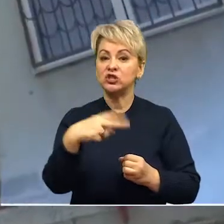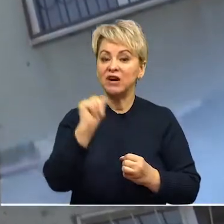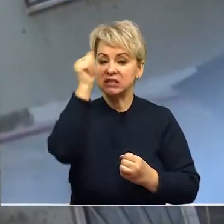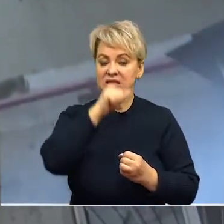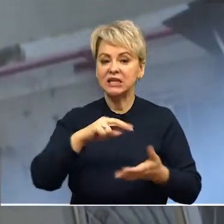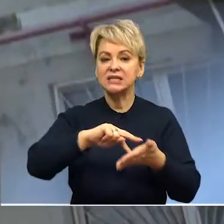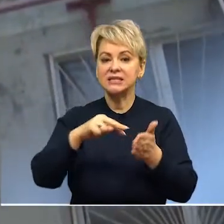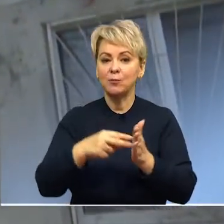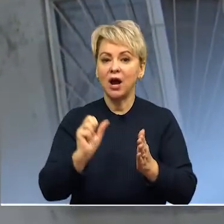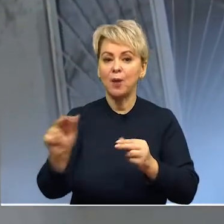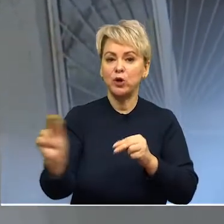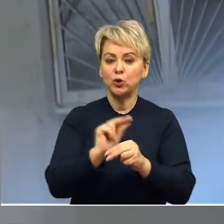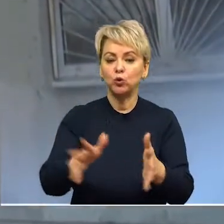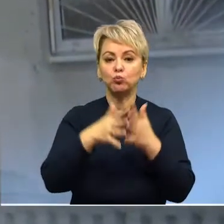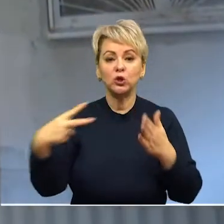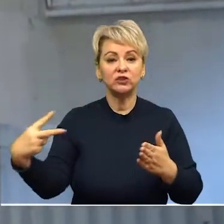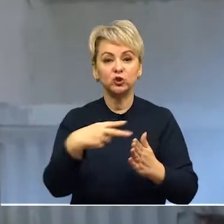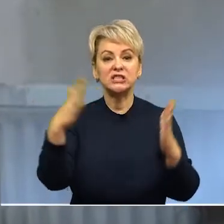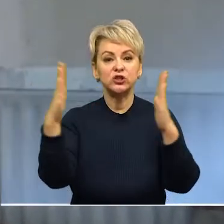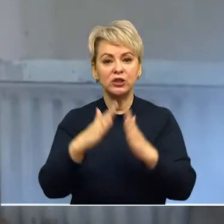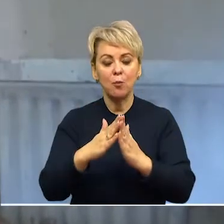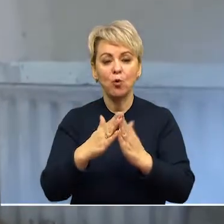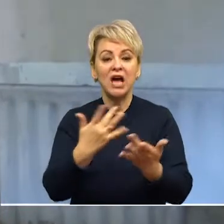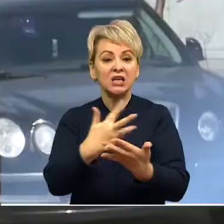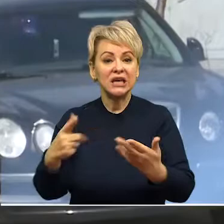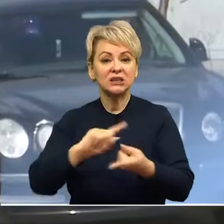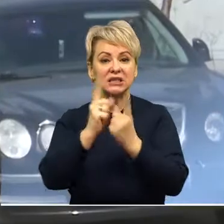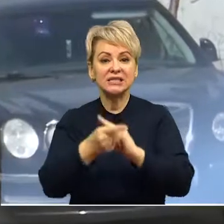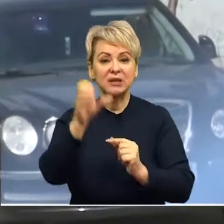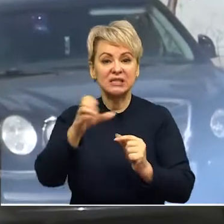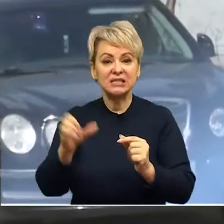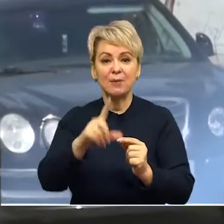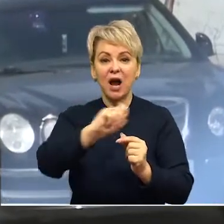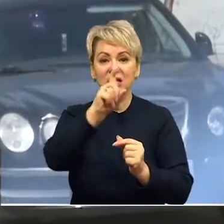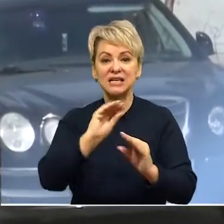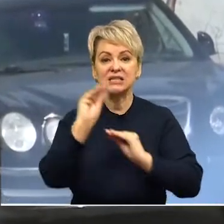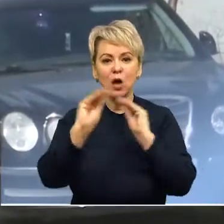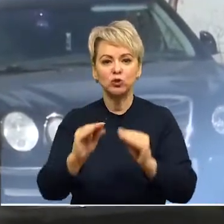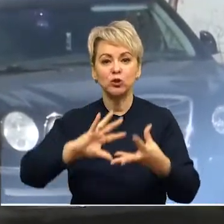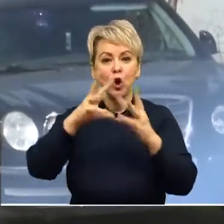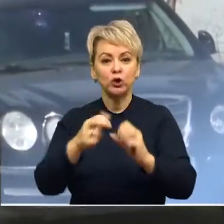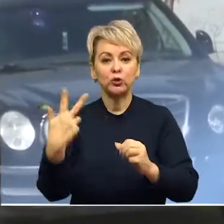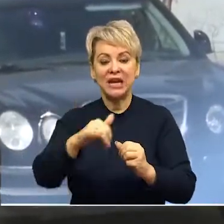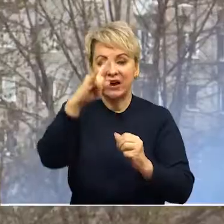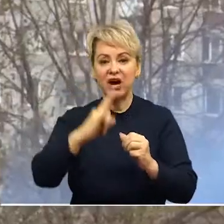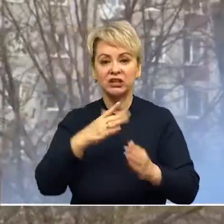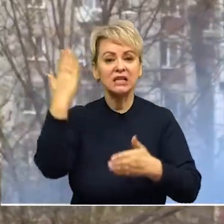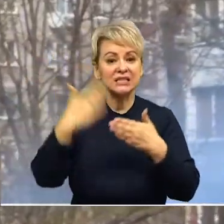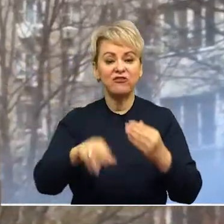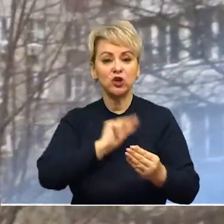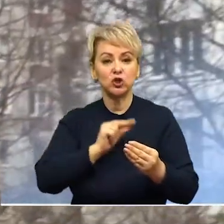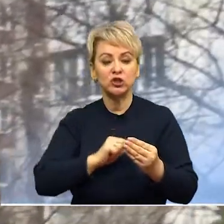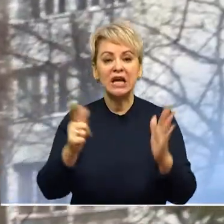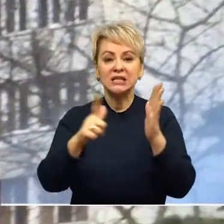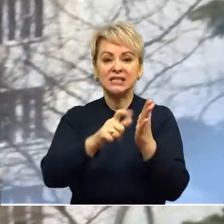2020 году запланирован капремонт более 2000 домов, в некоторых замены систем газоснабжения. По итогам третьего квартала завершены работы